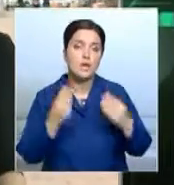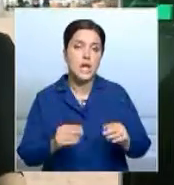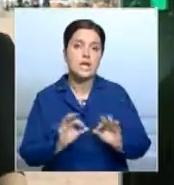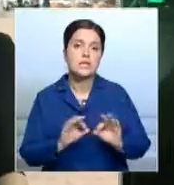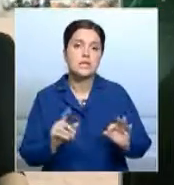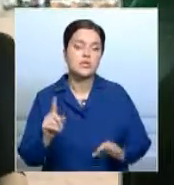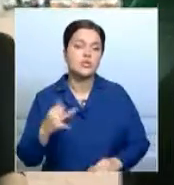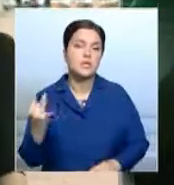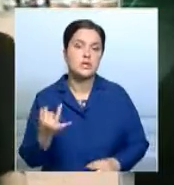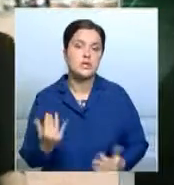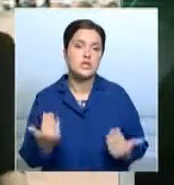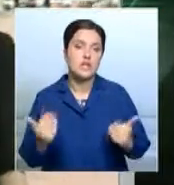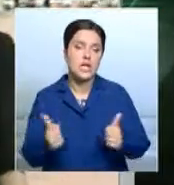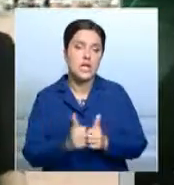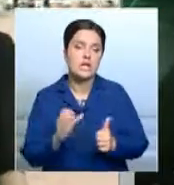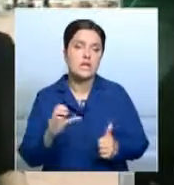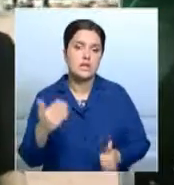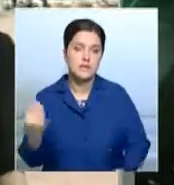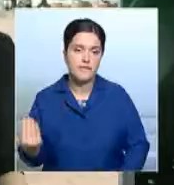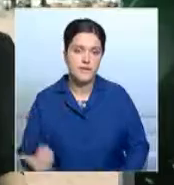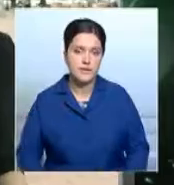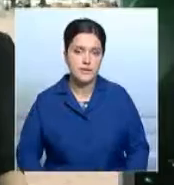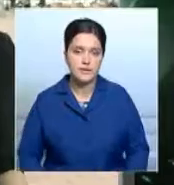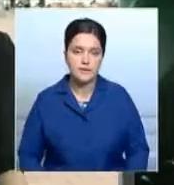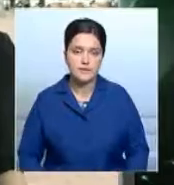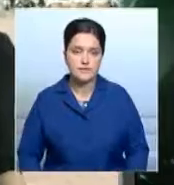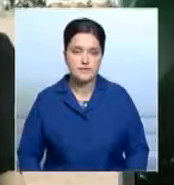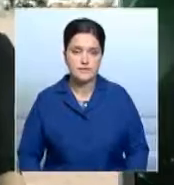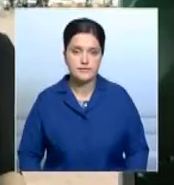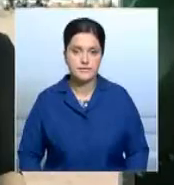день добрый. Расскажите, что интересного сейчас рядом с вами.